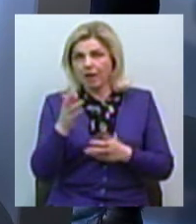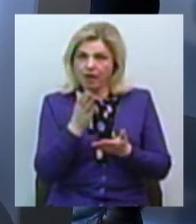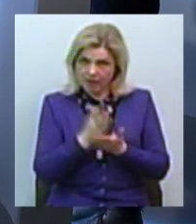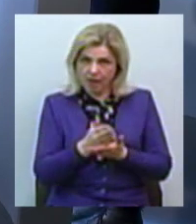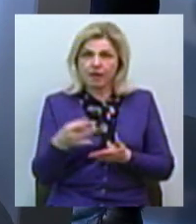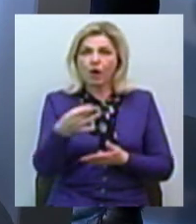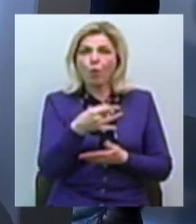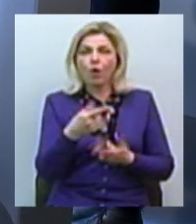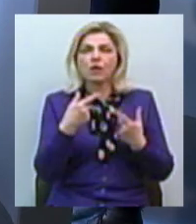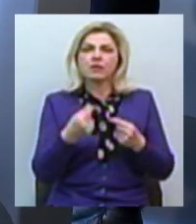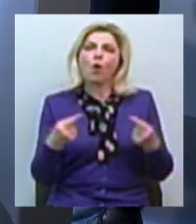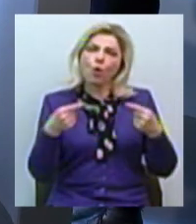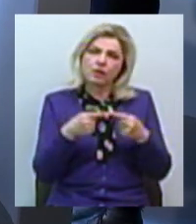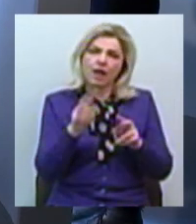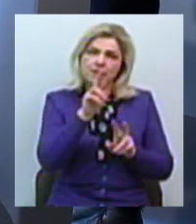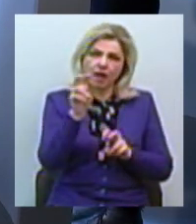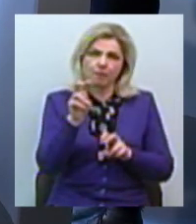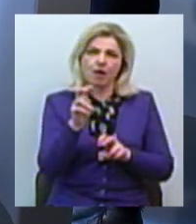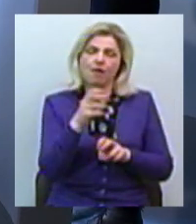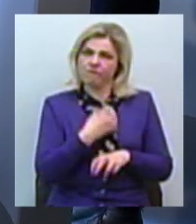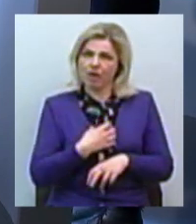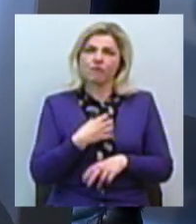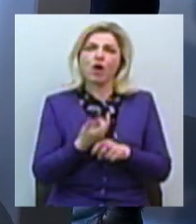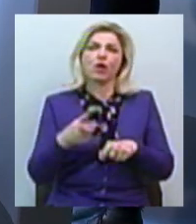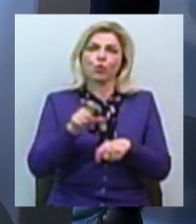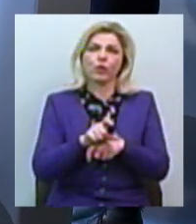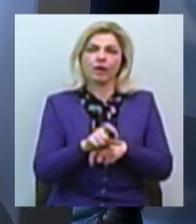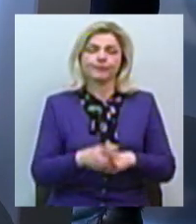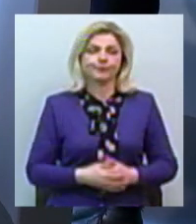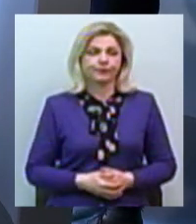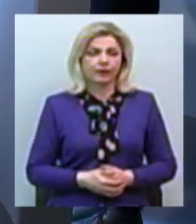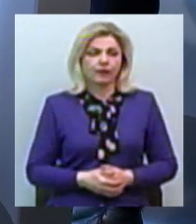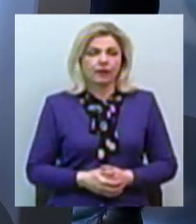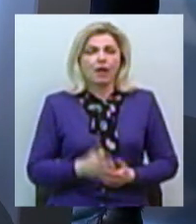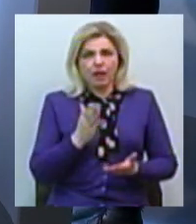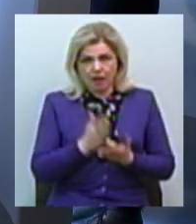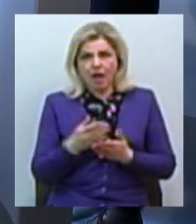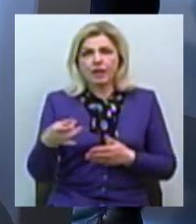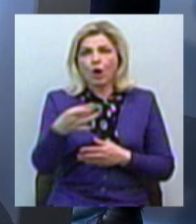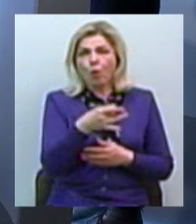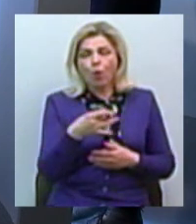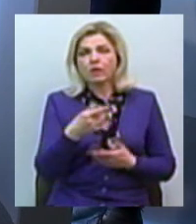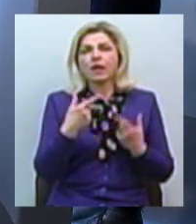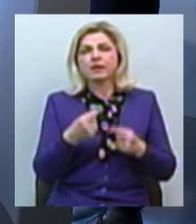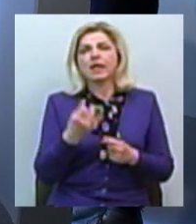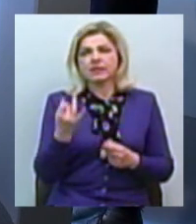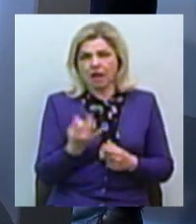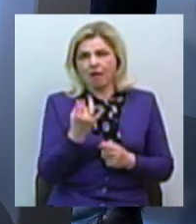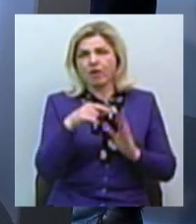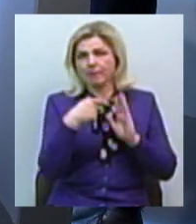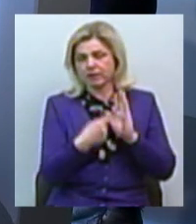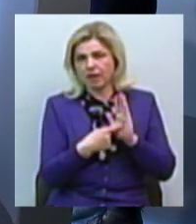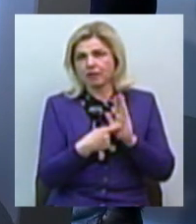де якась конкретна тематика превалює? Деякі регіони, власне, це цікаве питання, бо